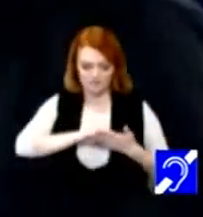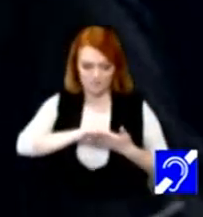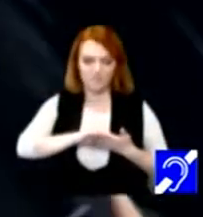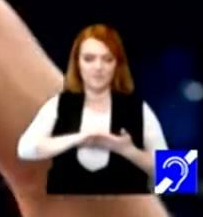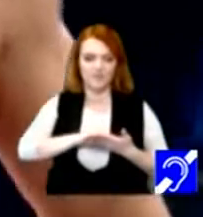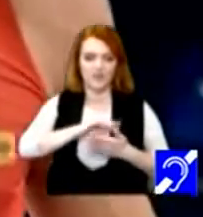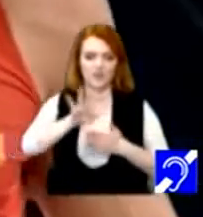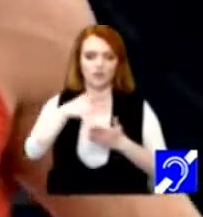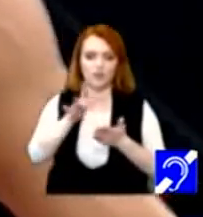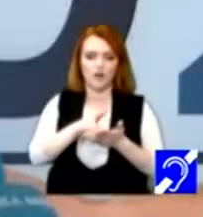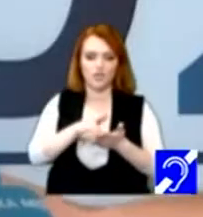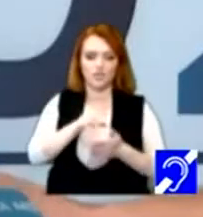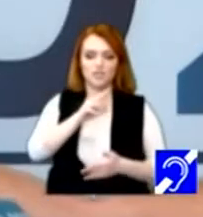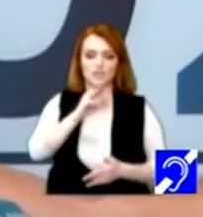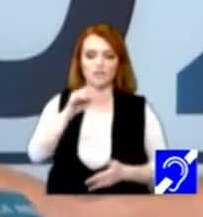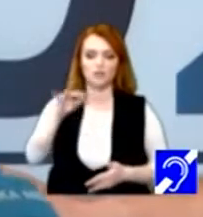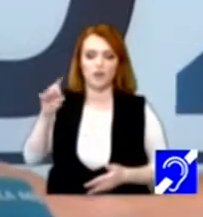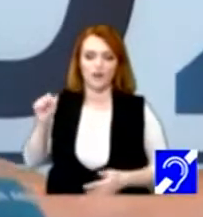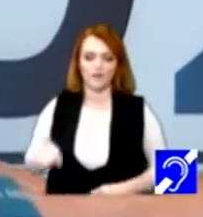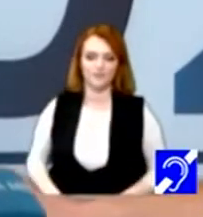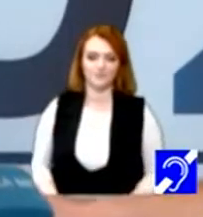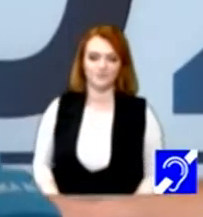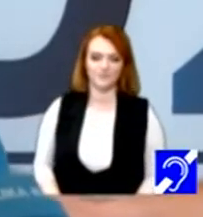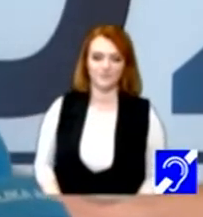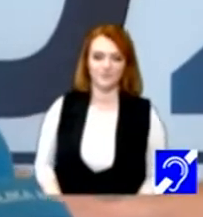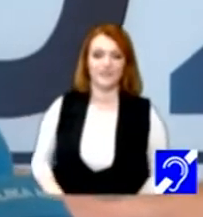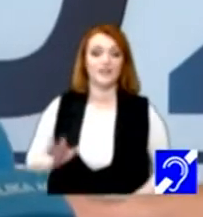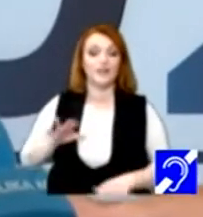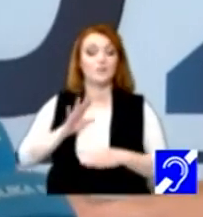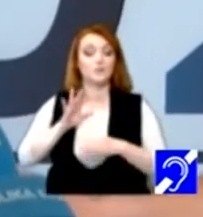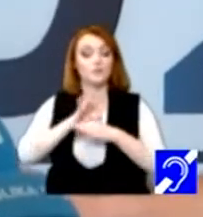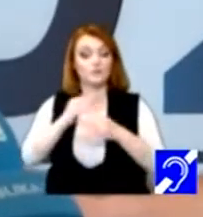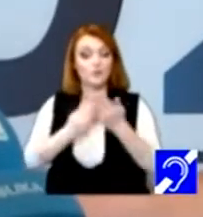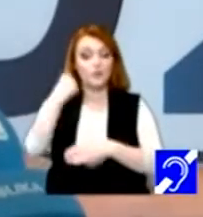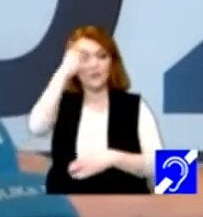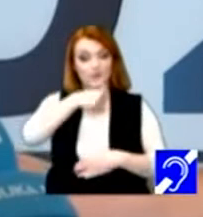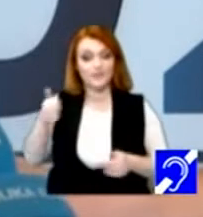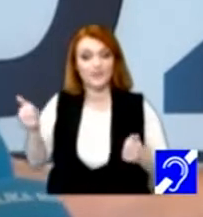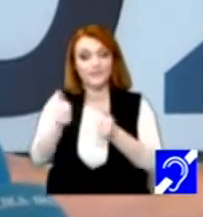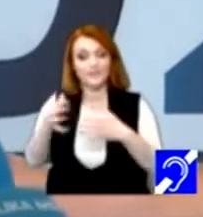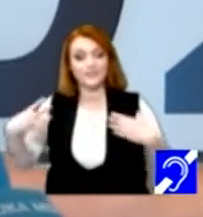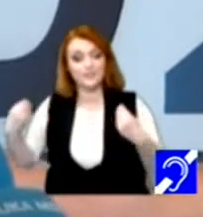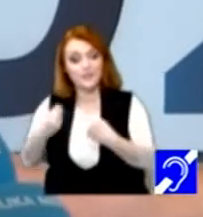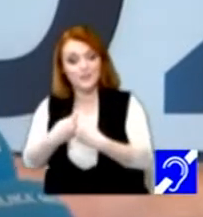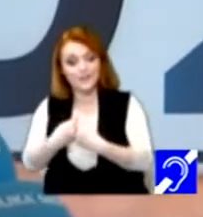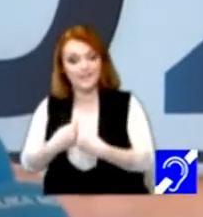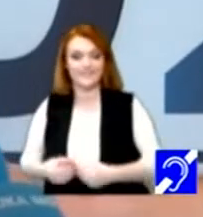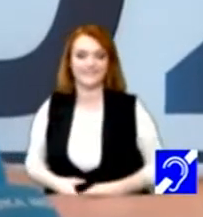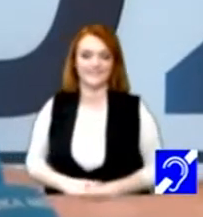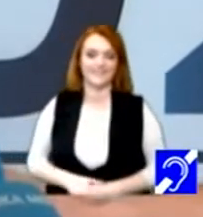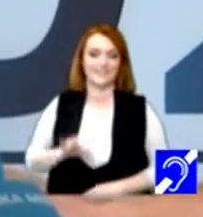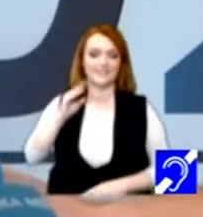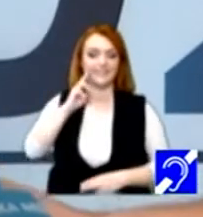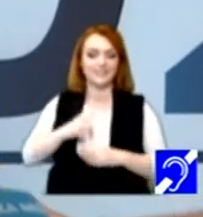orașul Timișoara, în munți. Plec să întâlnesc anul nou și celelalte sărbători alături de familie și de